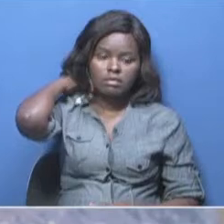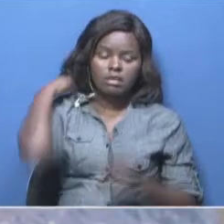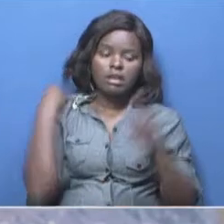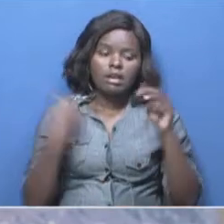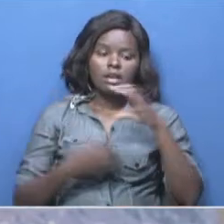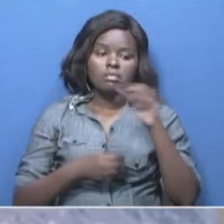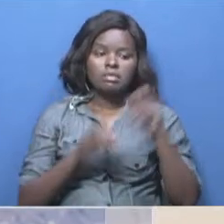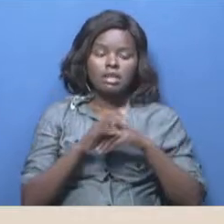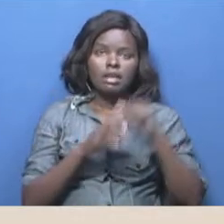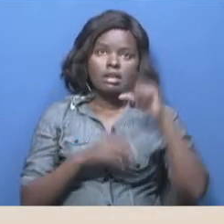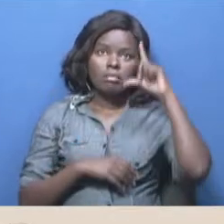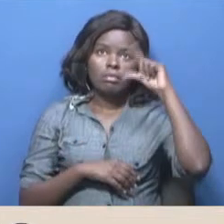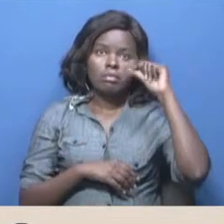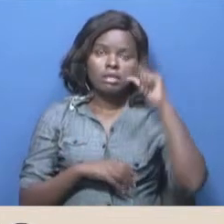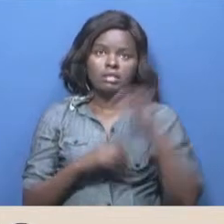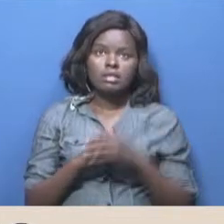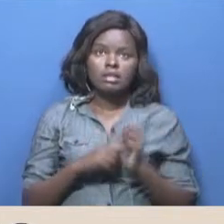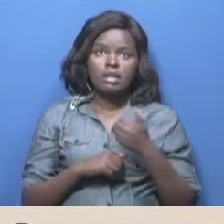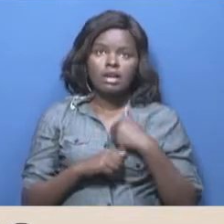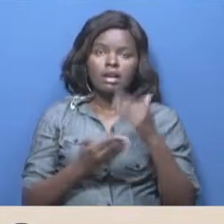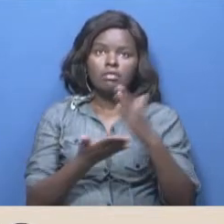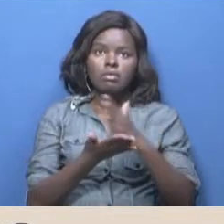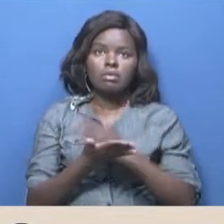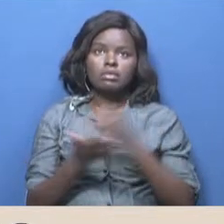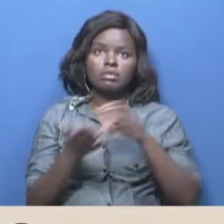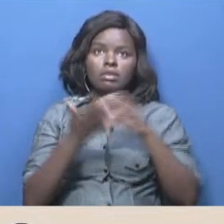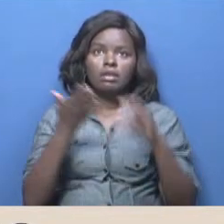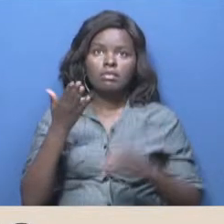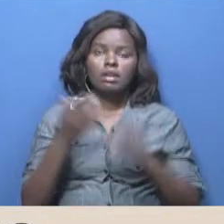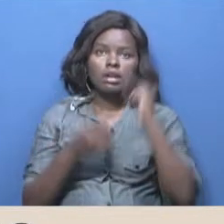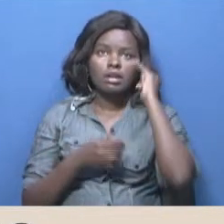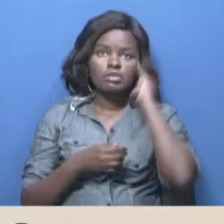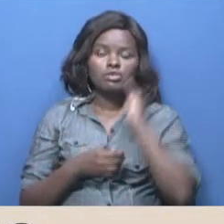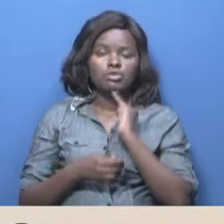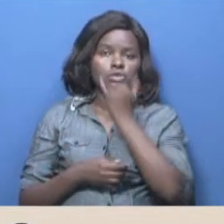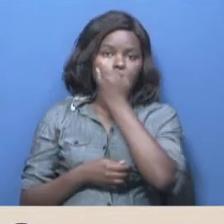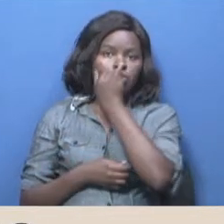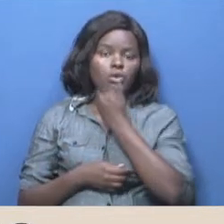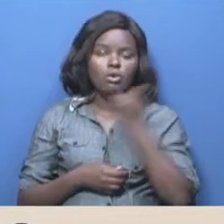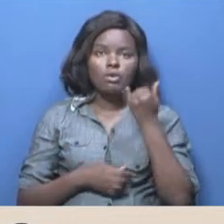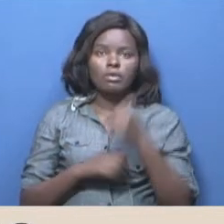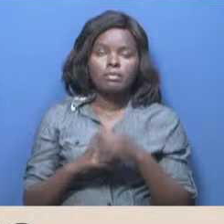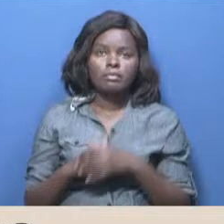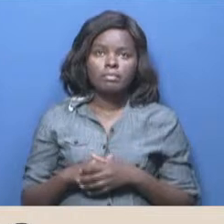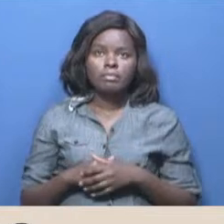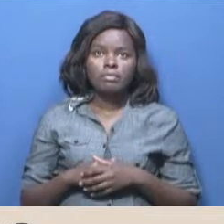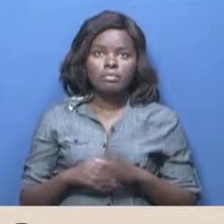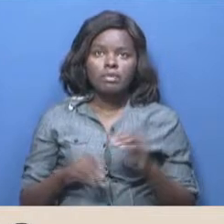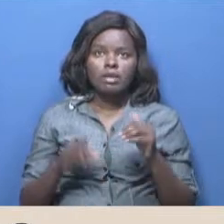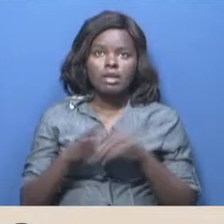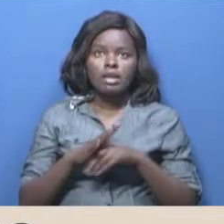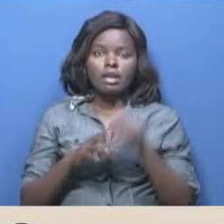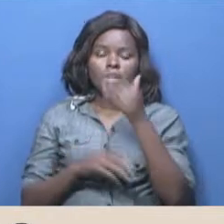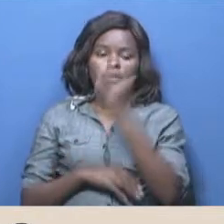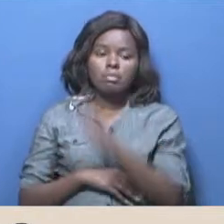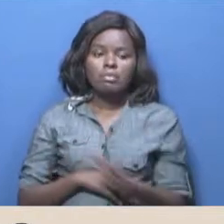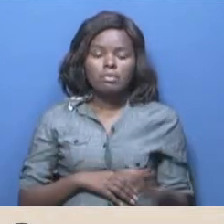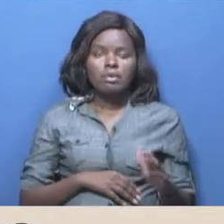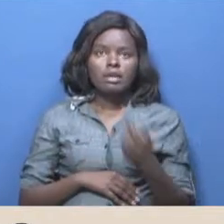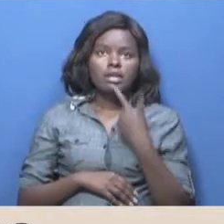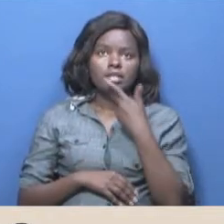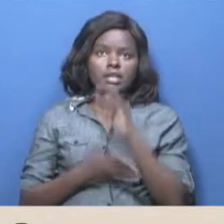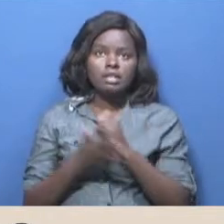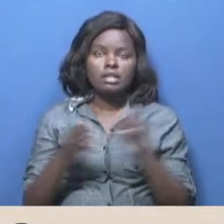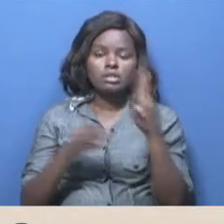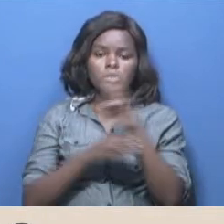Mombasa nimehitite gukorwo magitegemania mutaratara wa kuhagura gavana wa kaunti no Ali Hassan Joho thiini wa bunge makimukuruhania na